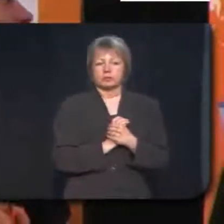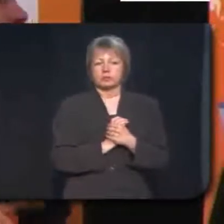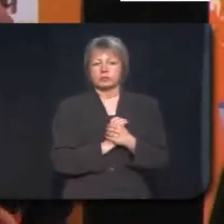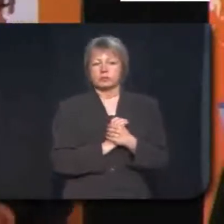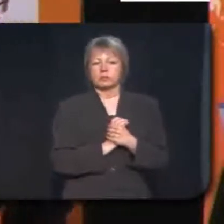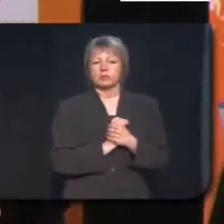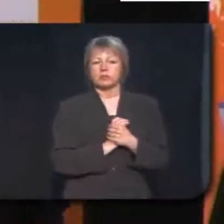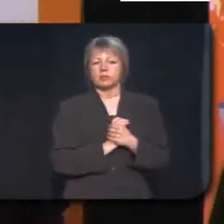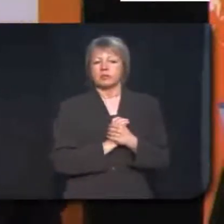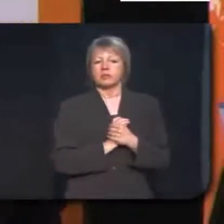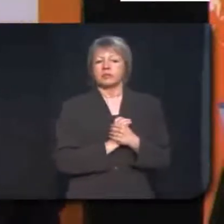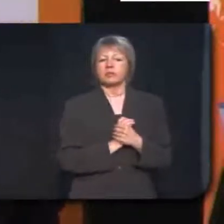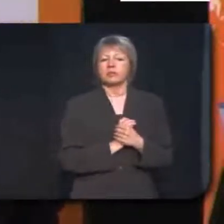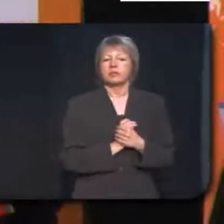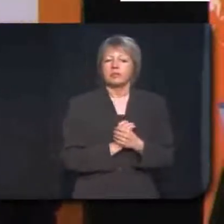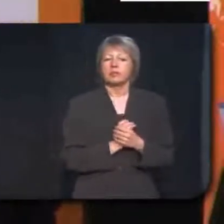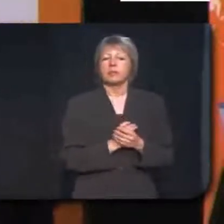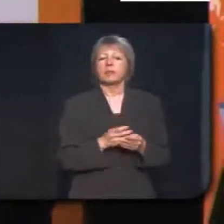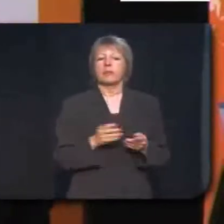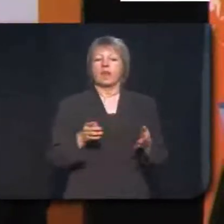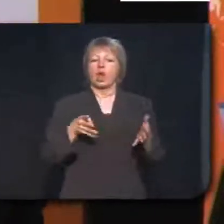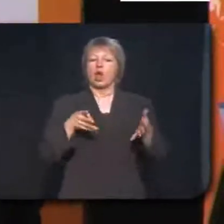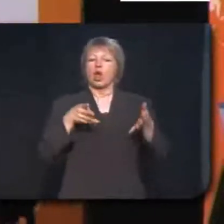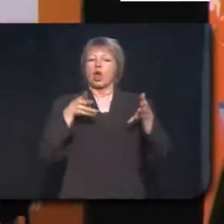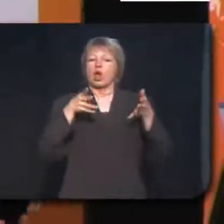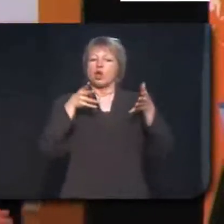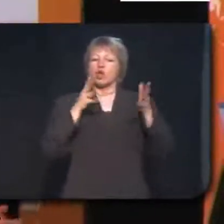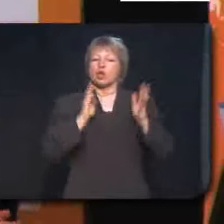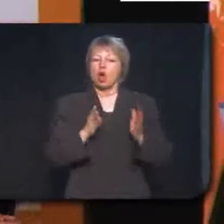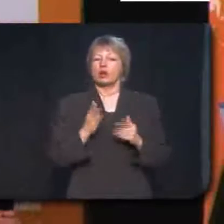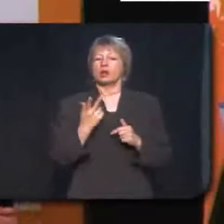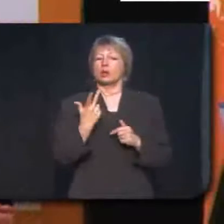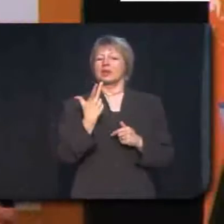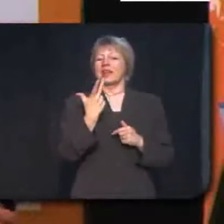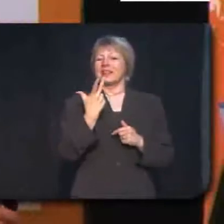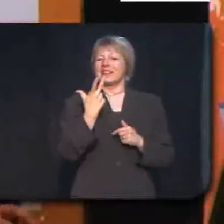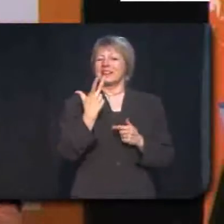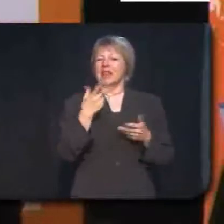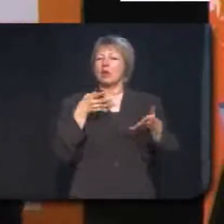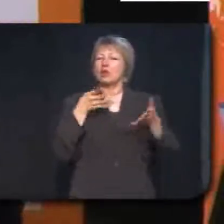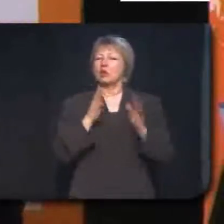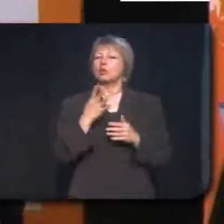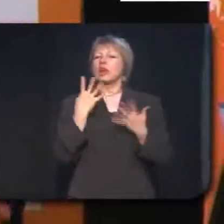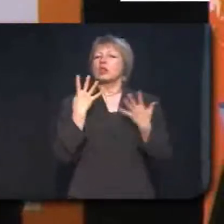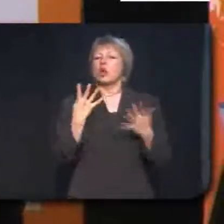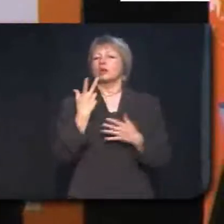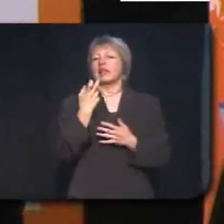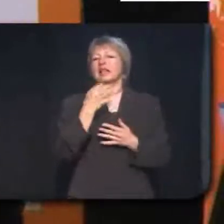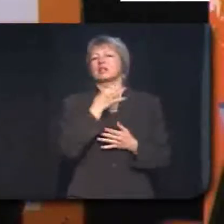es wurden 939 Stimmen abgegeben 930 davon waren gültig